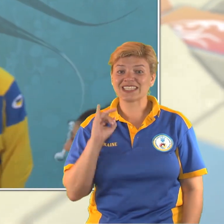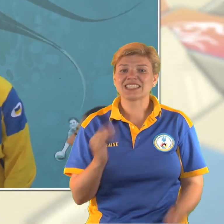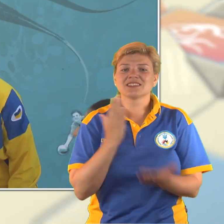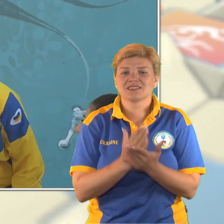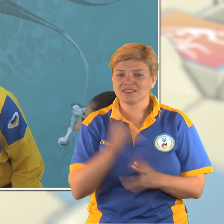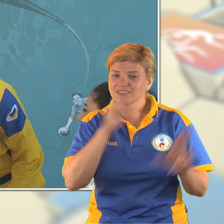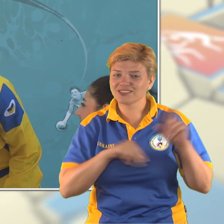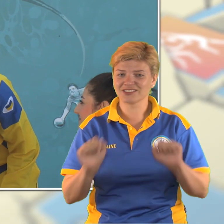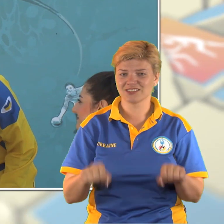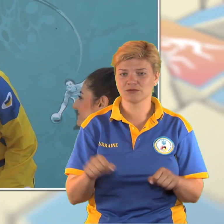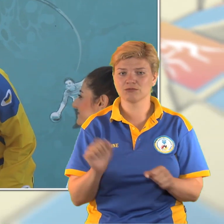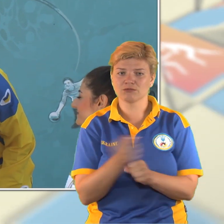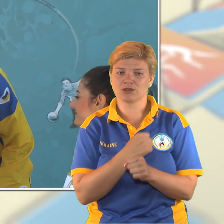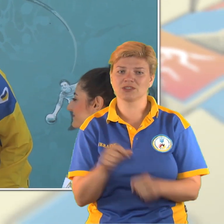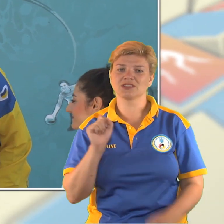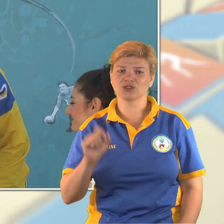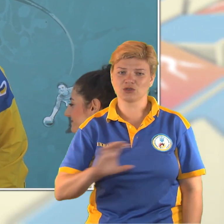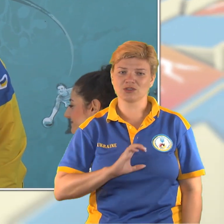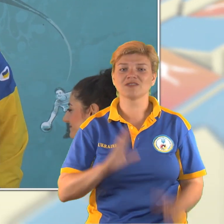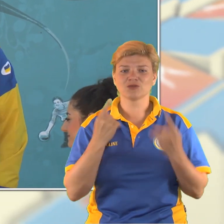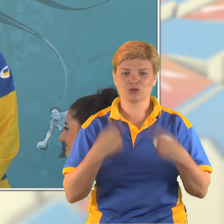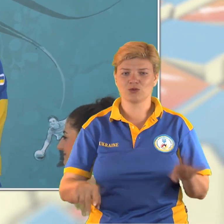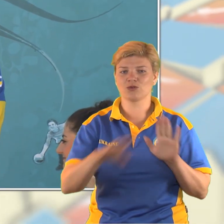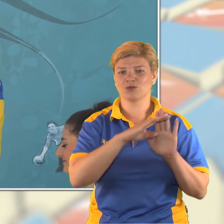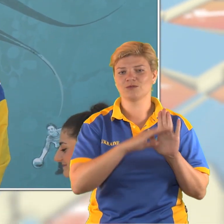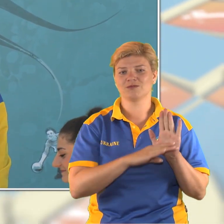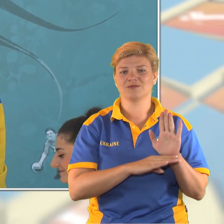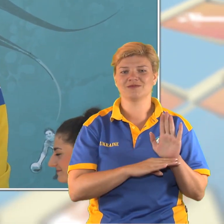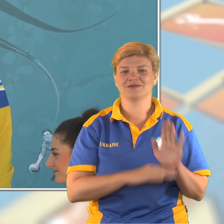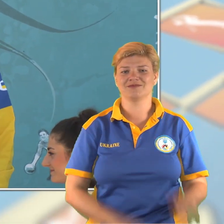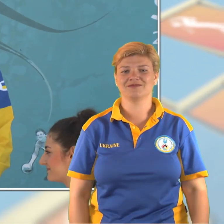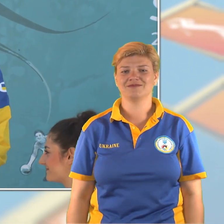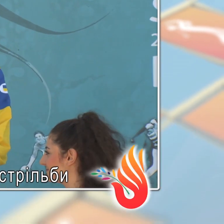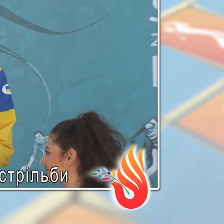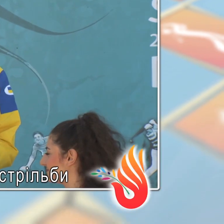шанс поборотися за золото в наступному виді програми.